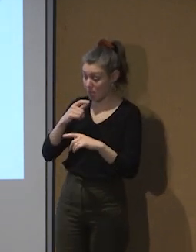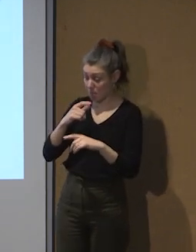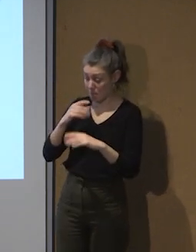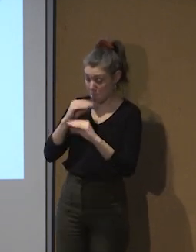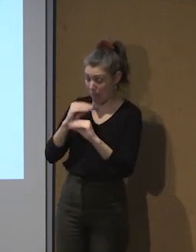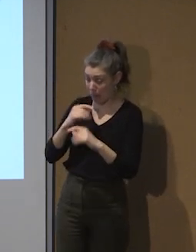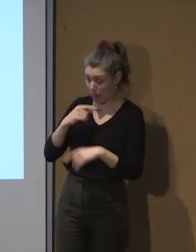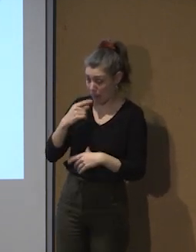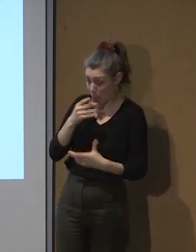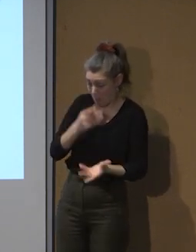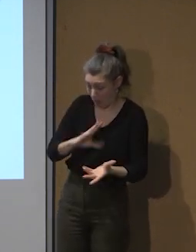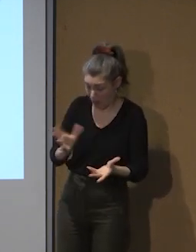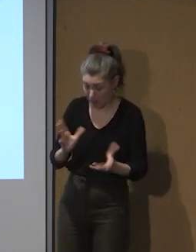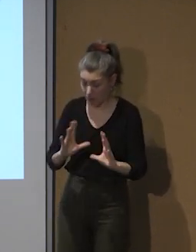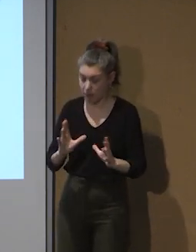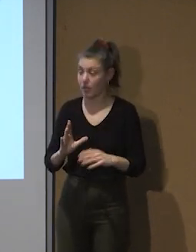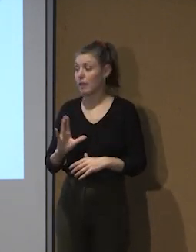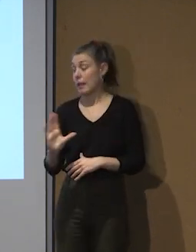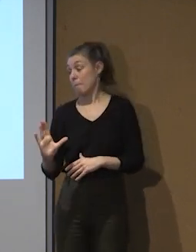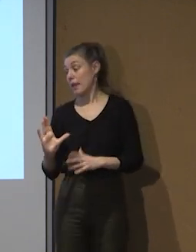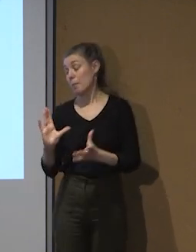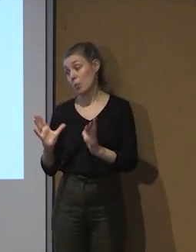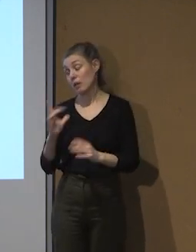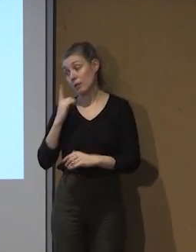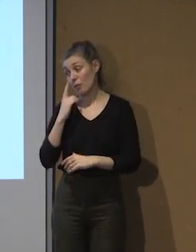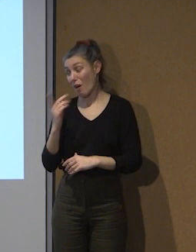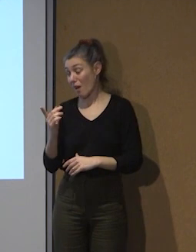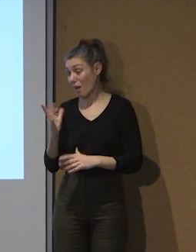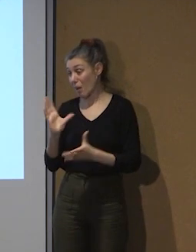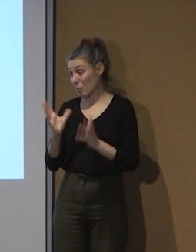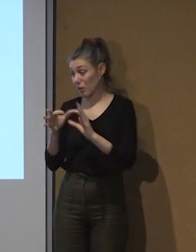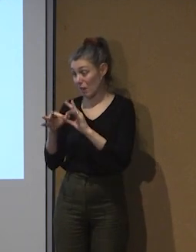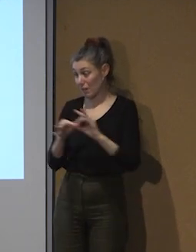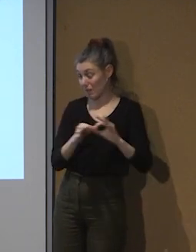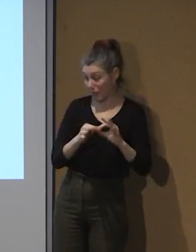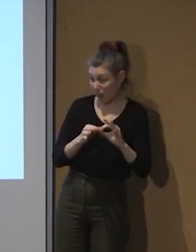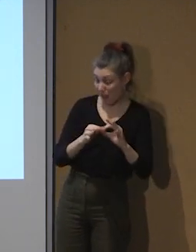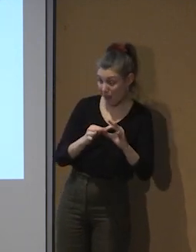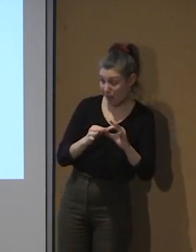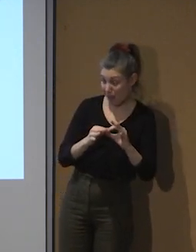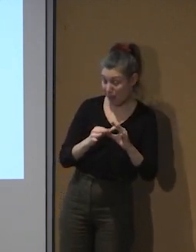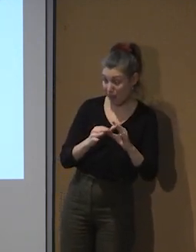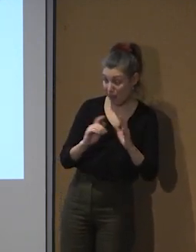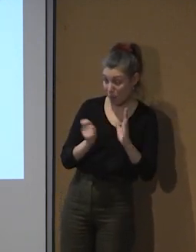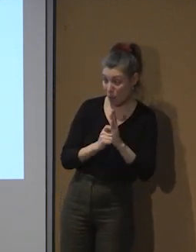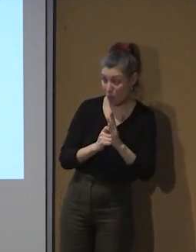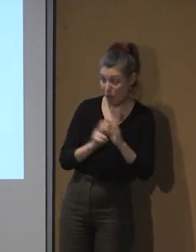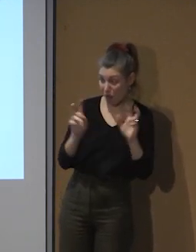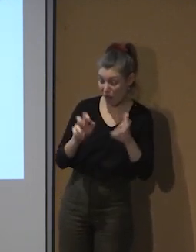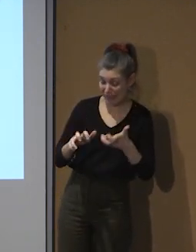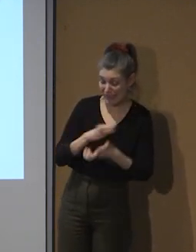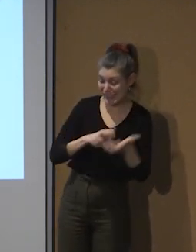fait, Il faut voir si ça correspond à une poussée asthmatiforme ou bien parce que